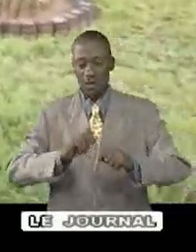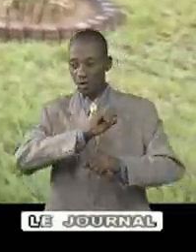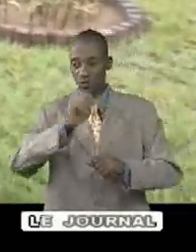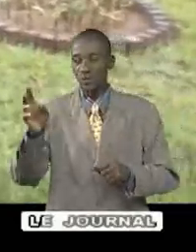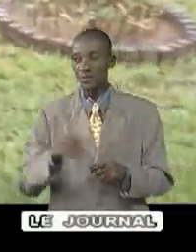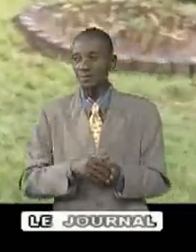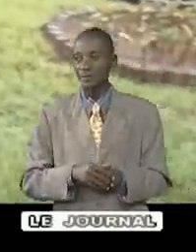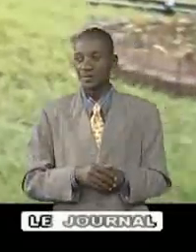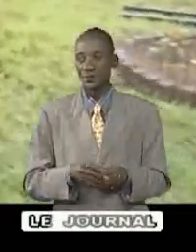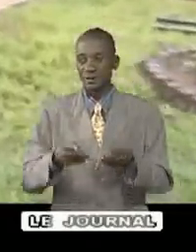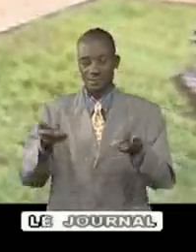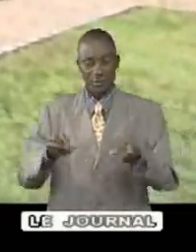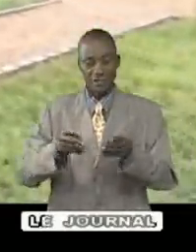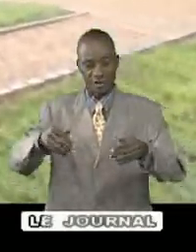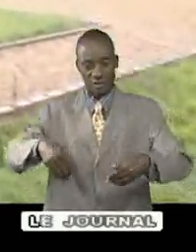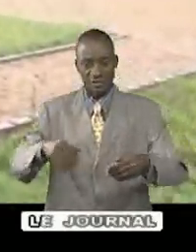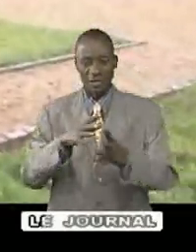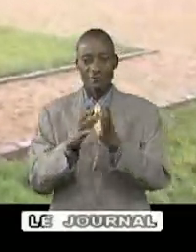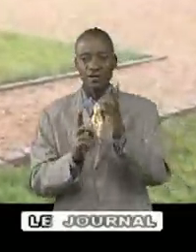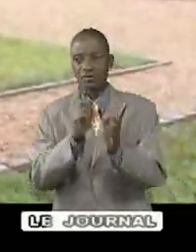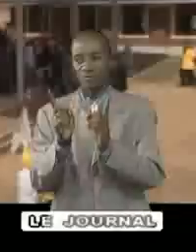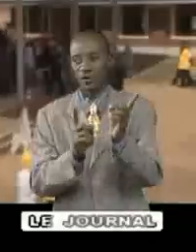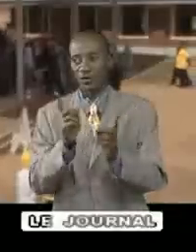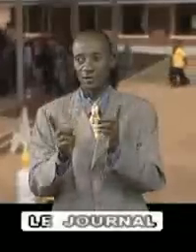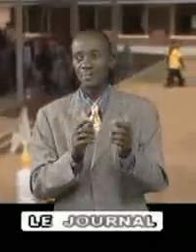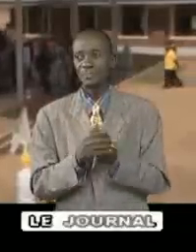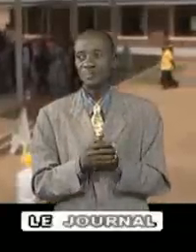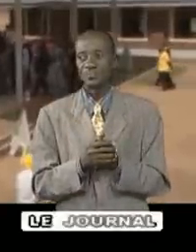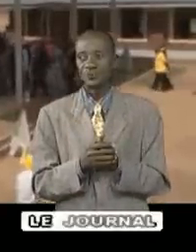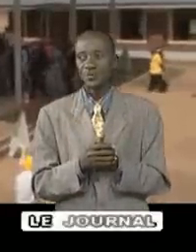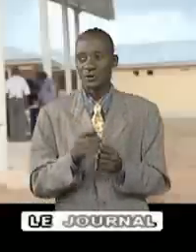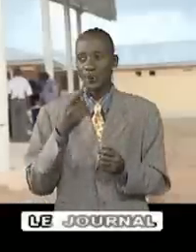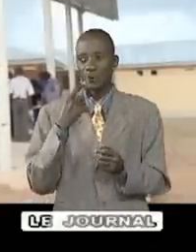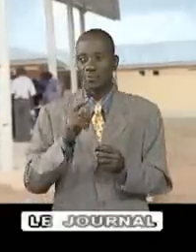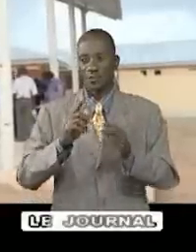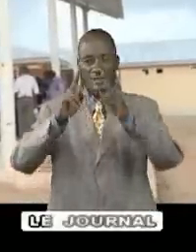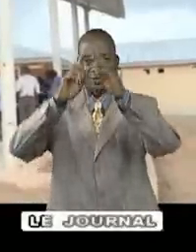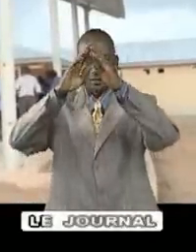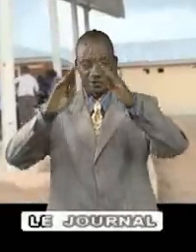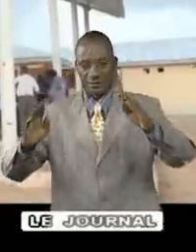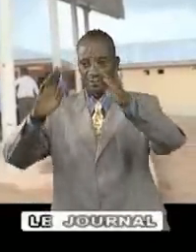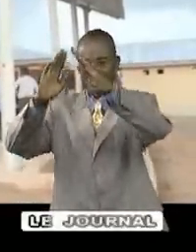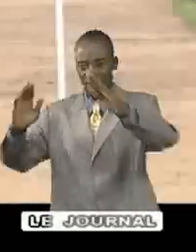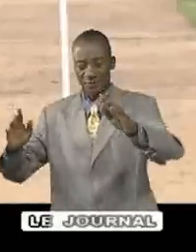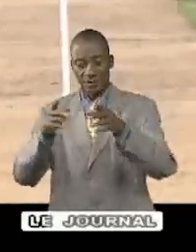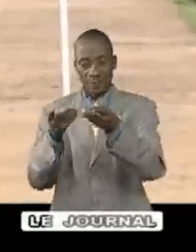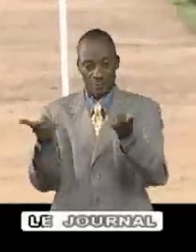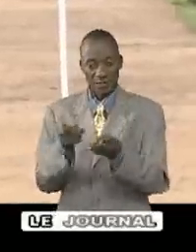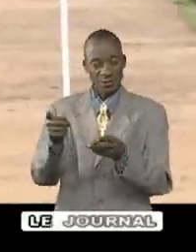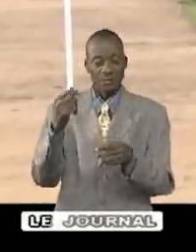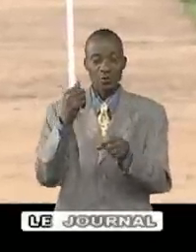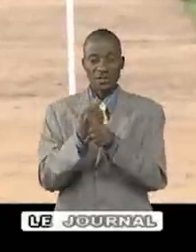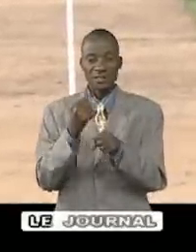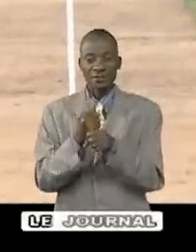jardin bien fleuri à côté d'une grande cour où se dressent 2 abris métalliques pour les travaux pratiques ainsi qu'un terrain